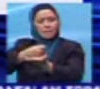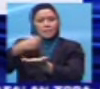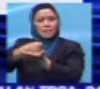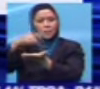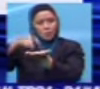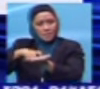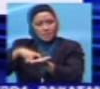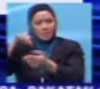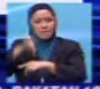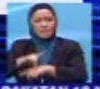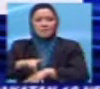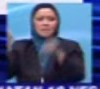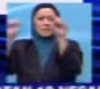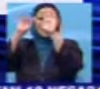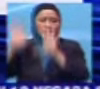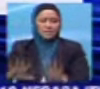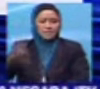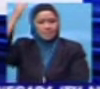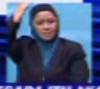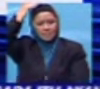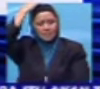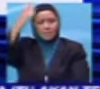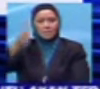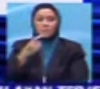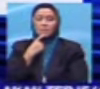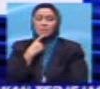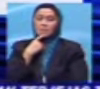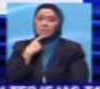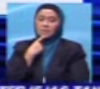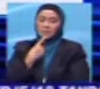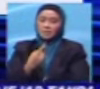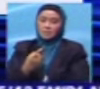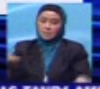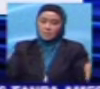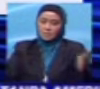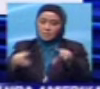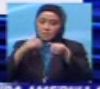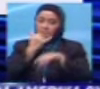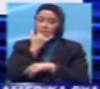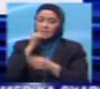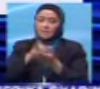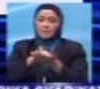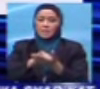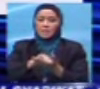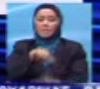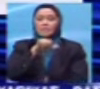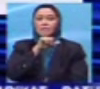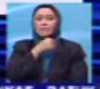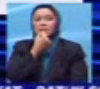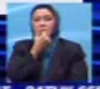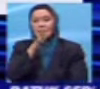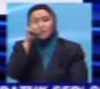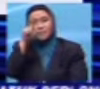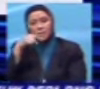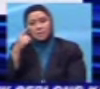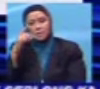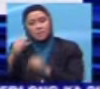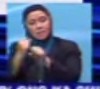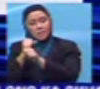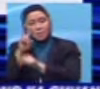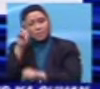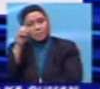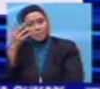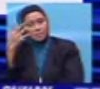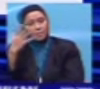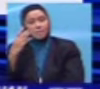Selangor. Suspek berusia 62 tahun dipercayai melakukan kesalahan tersebut pada 15 Januari 2015. Selain itu, suspek juga